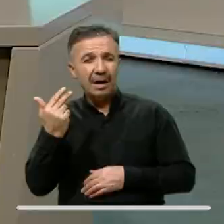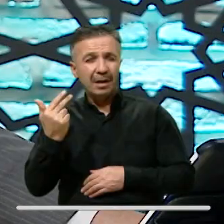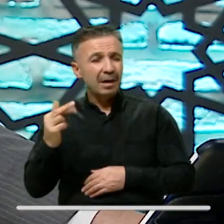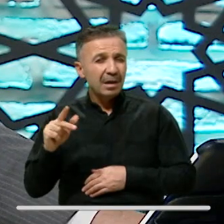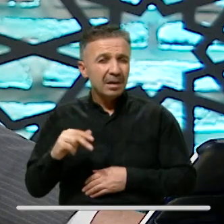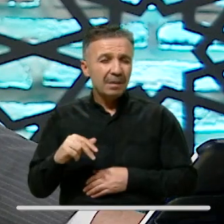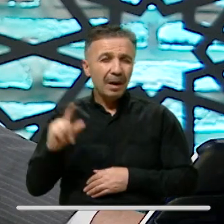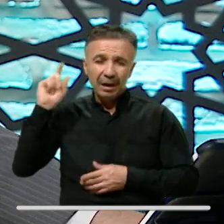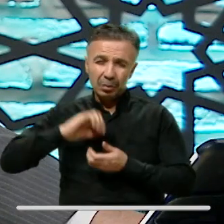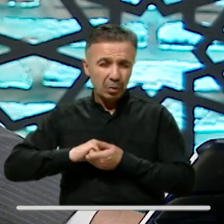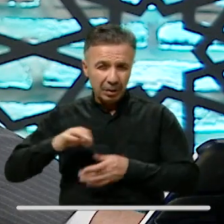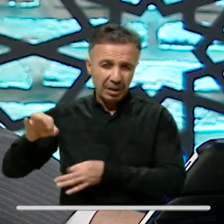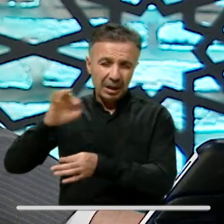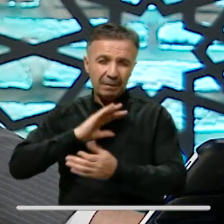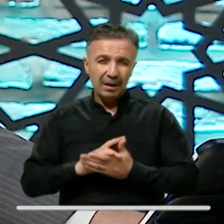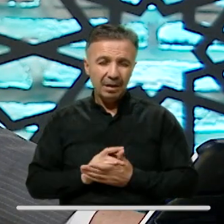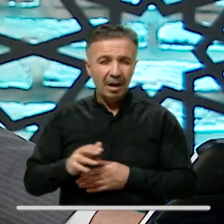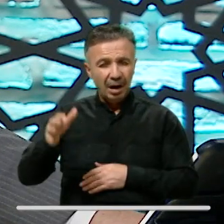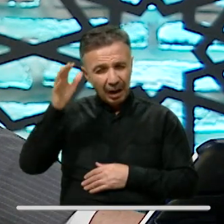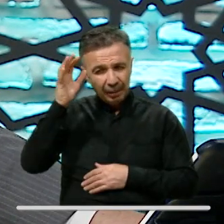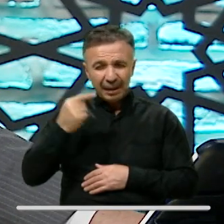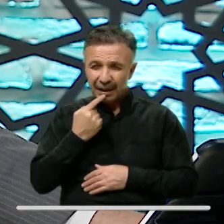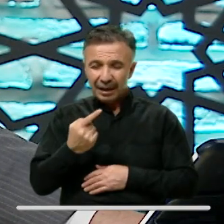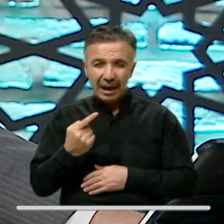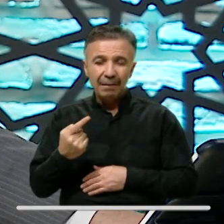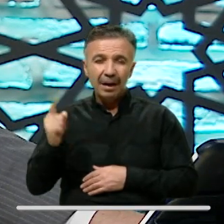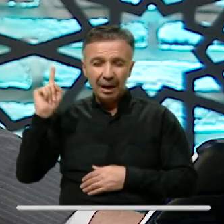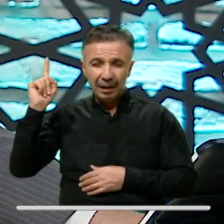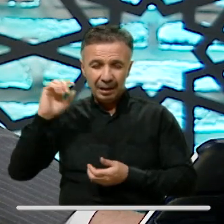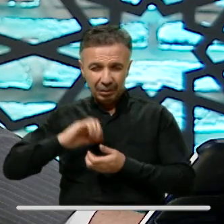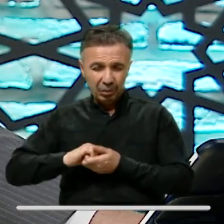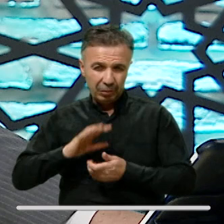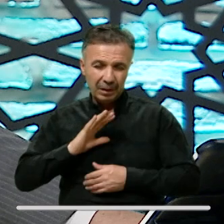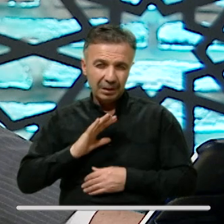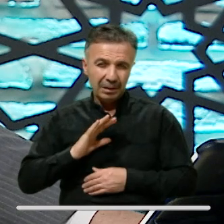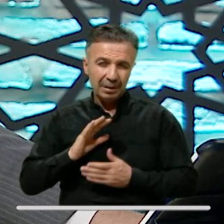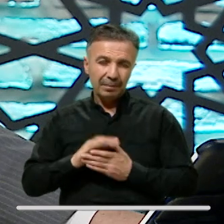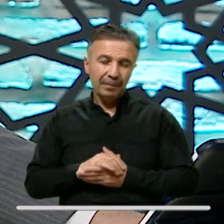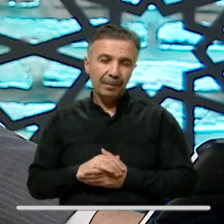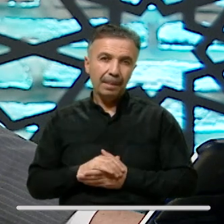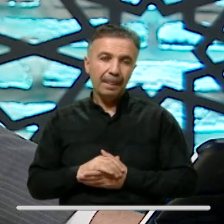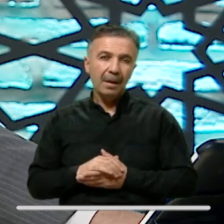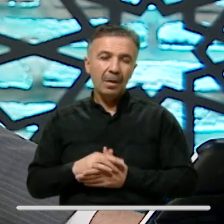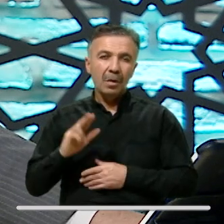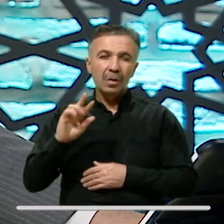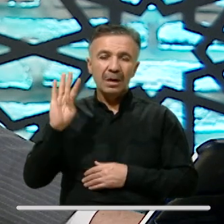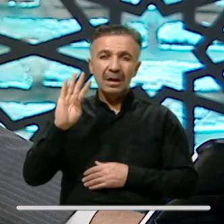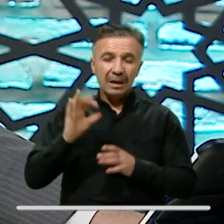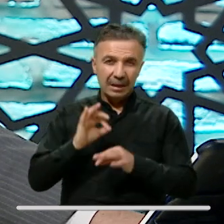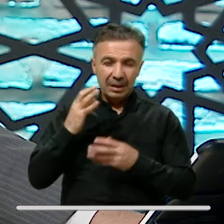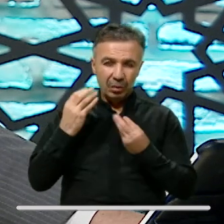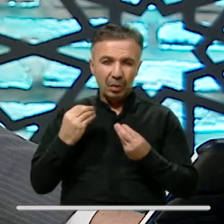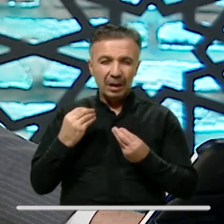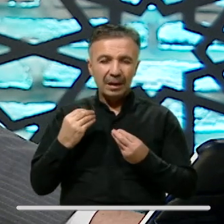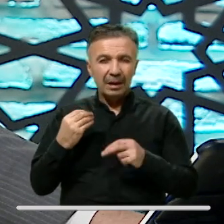vardır. Abdal denilen evliya her zaman bulunur. Üç hadisi şerif meali şöyledir demiş. 40 kişi olan